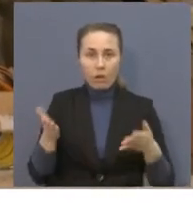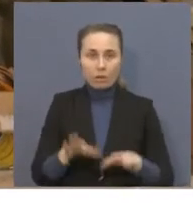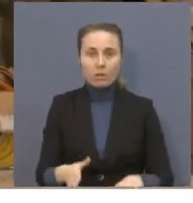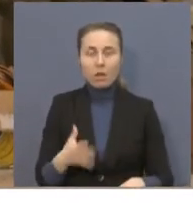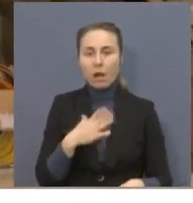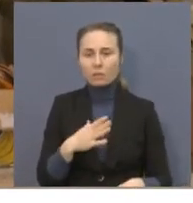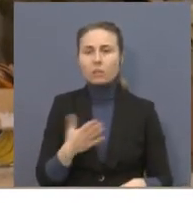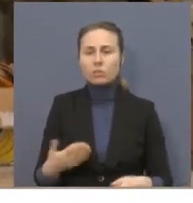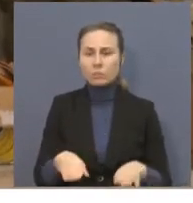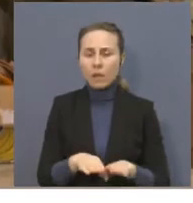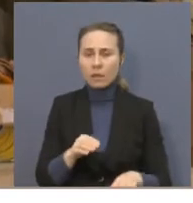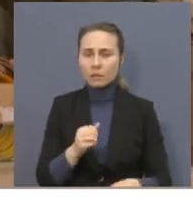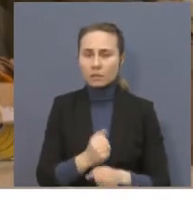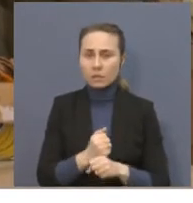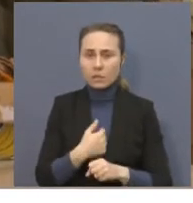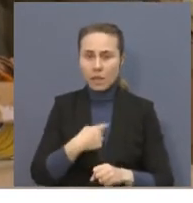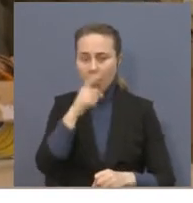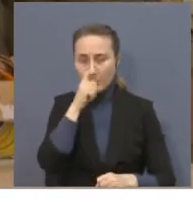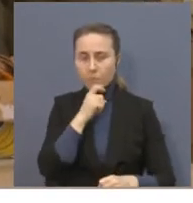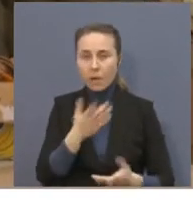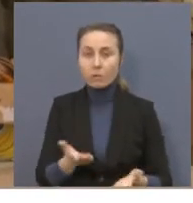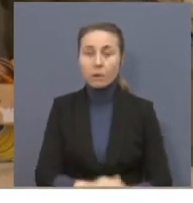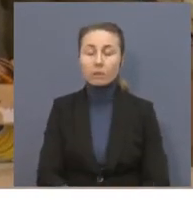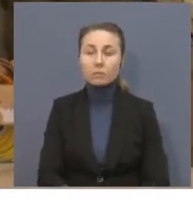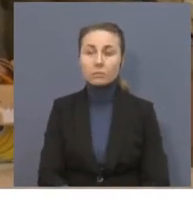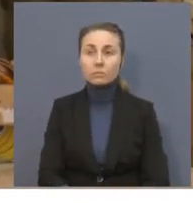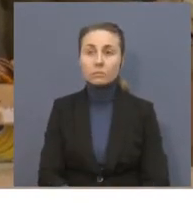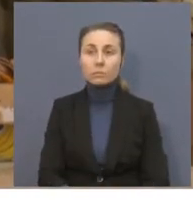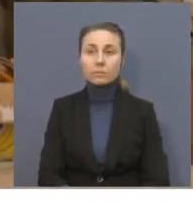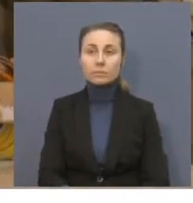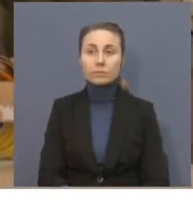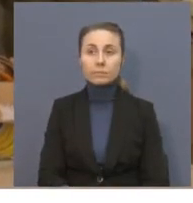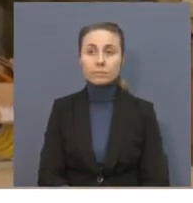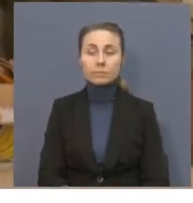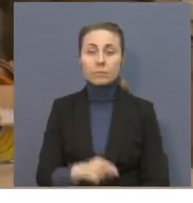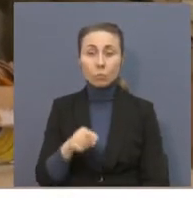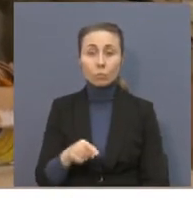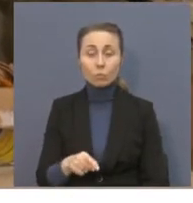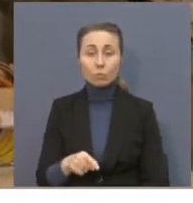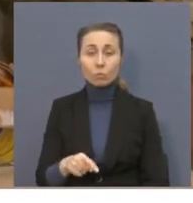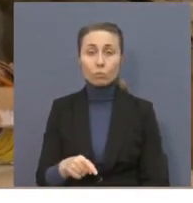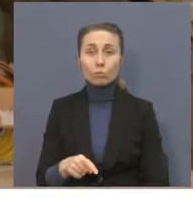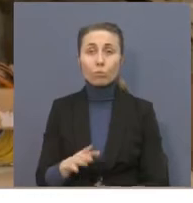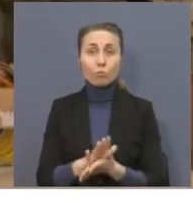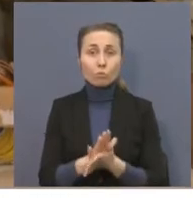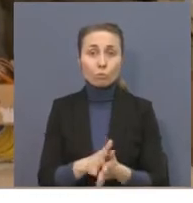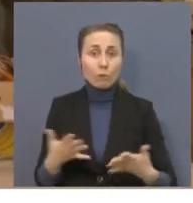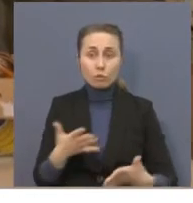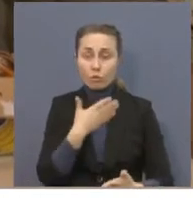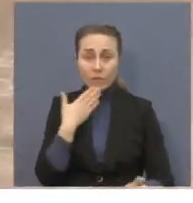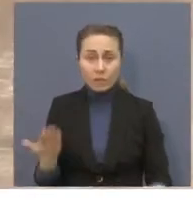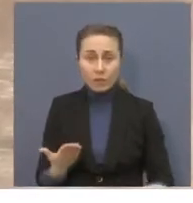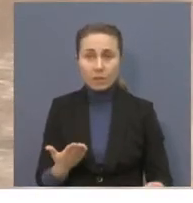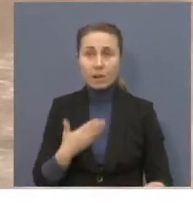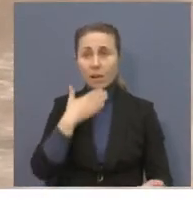Для чего они так делают, я всегда вот не пойму. Ну, тут же мусора большого зимой нет, летом там понятно, что